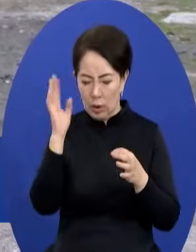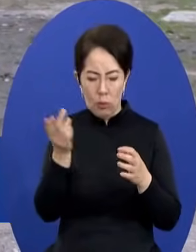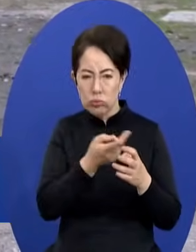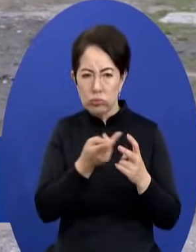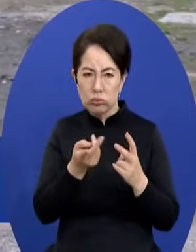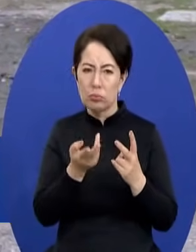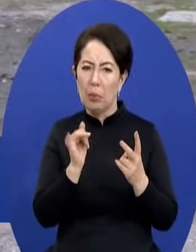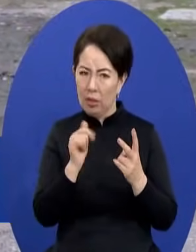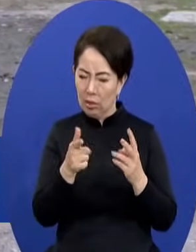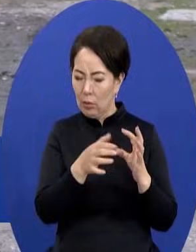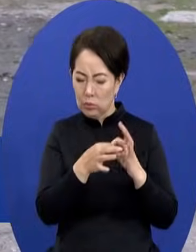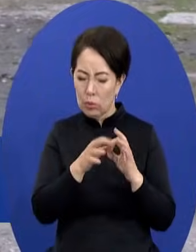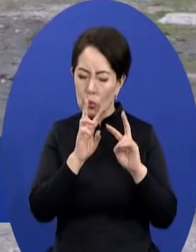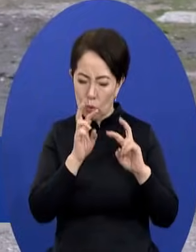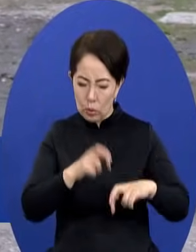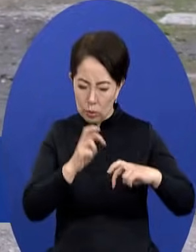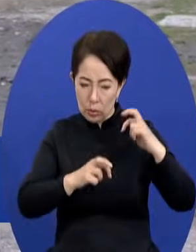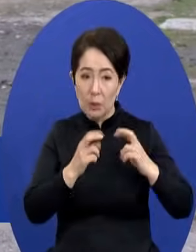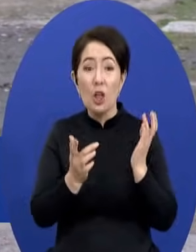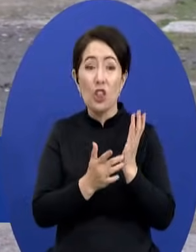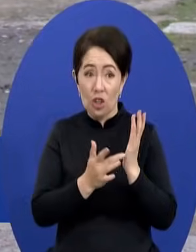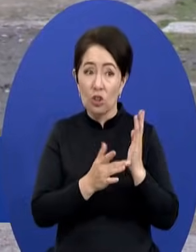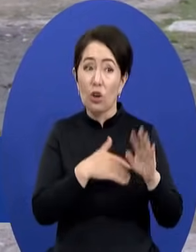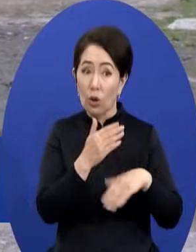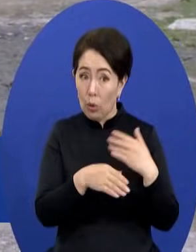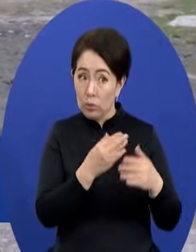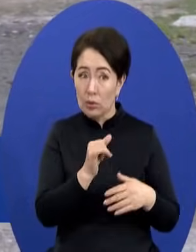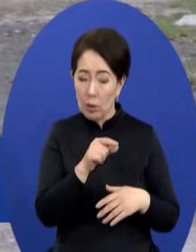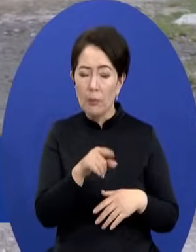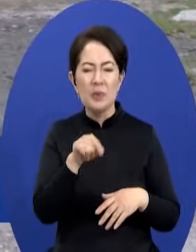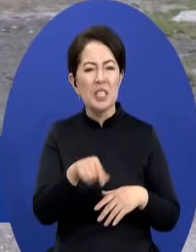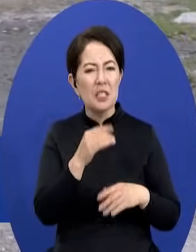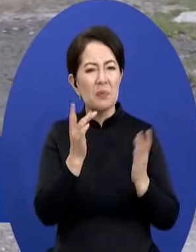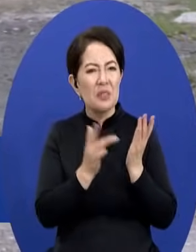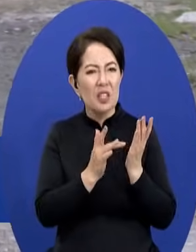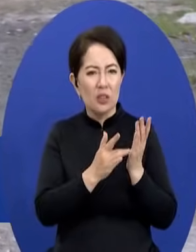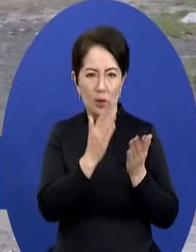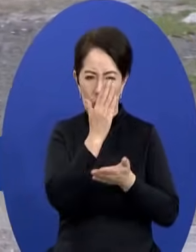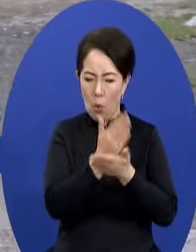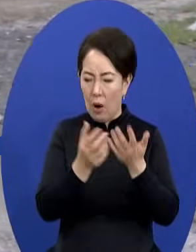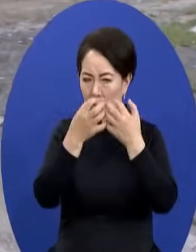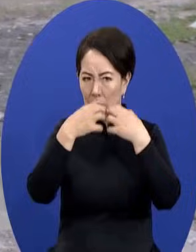үйлдвэрлэхгүй ийм л байдлаар л одоо үйлдвэрлэдэг ийм технологи л доо. Тэгэхээр энэ технологийн хувааж салгаж